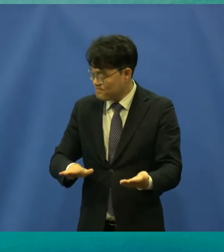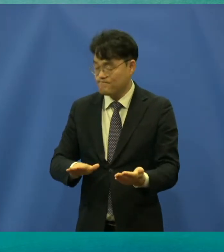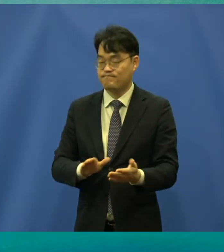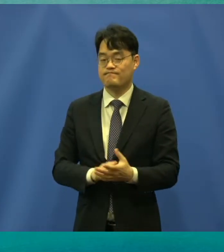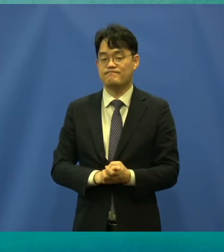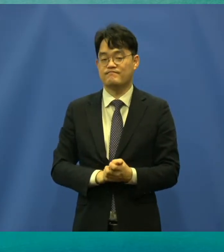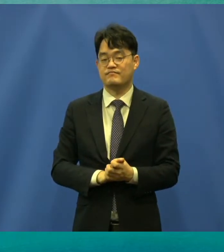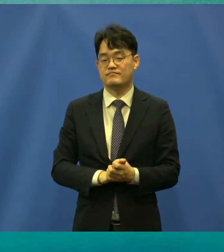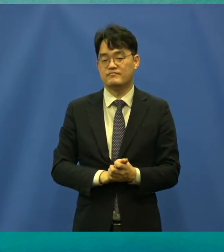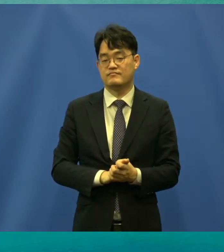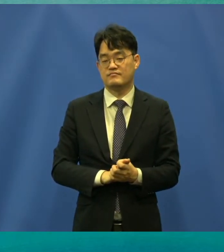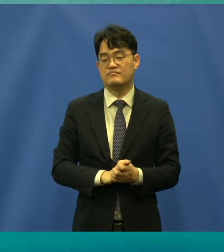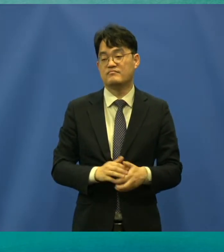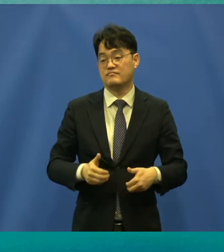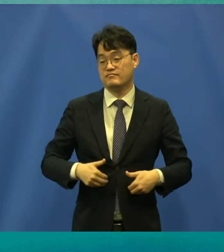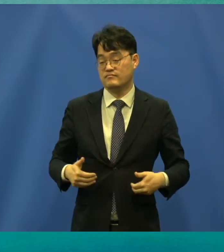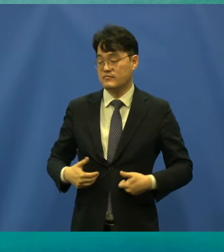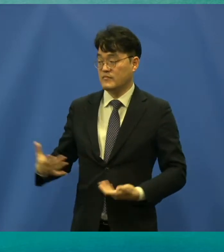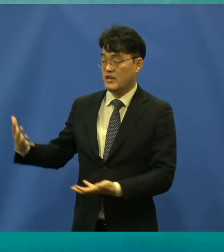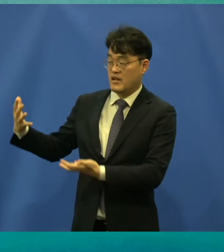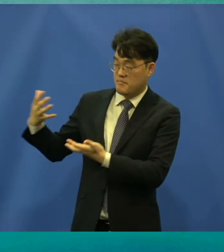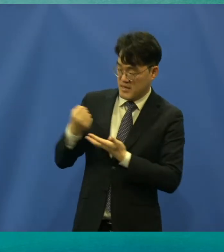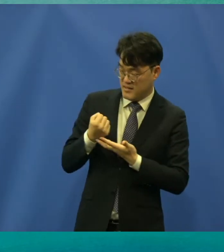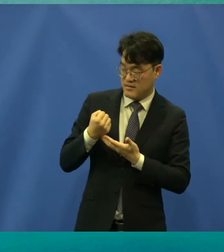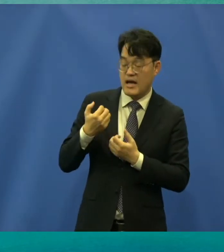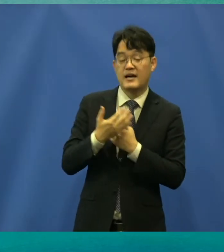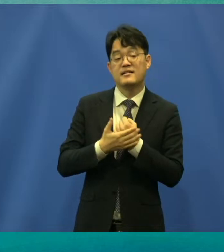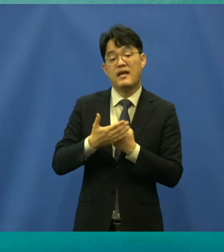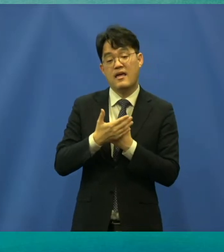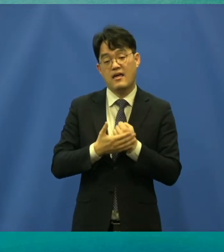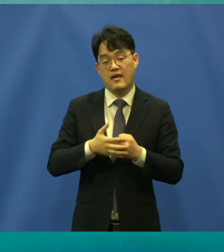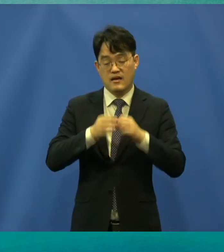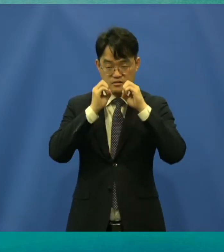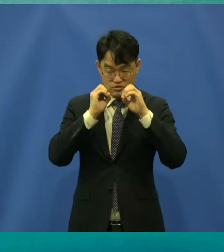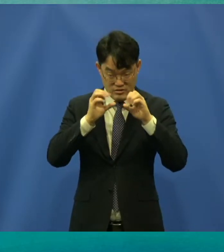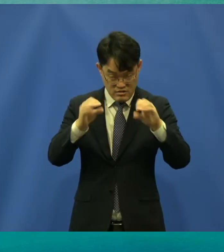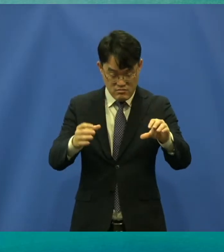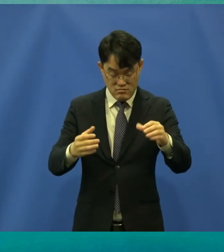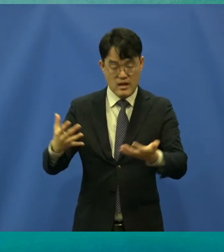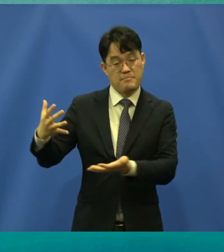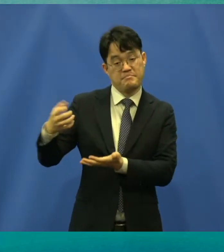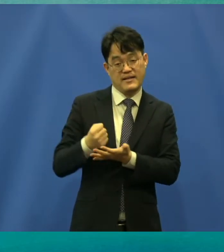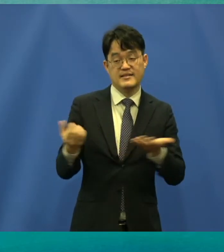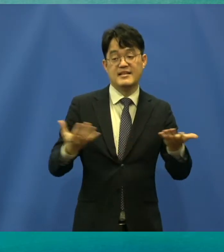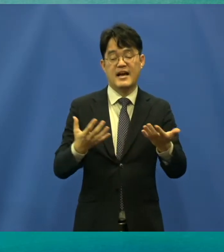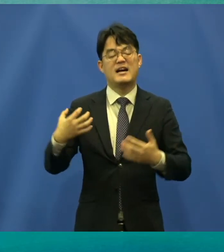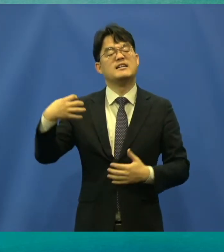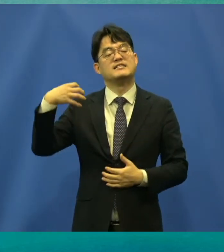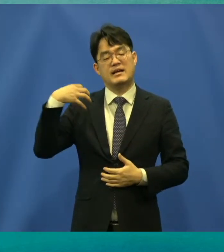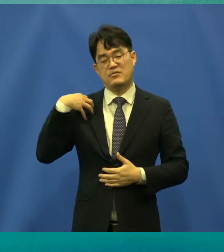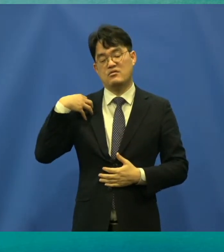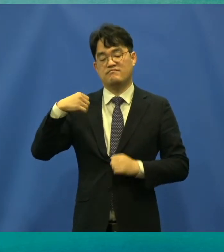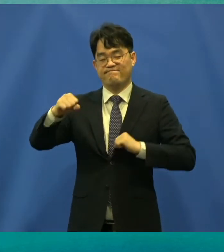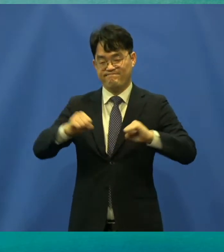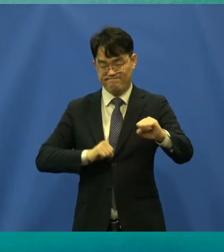받은 말씀을 전하라. 받은 은혜를 전하라. 받은 사명을 수행해라.